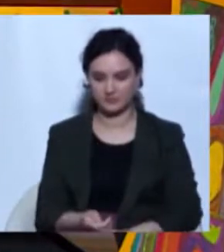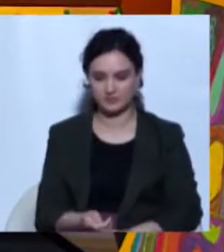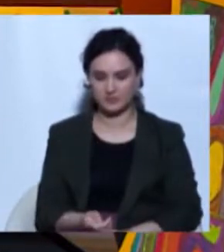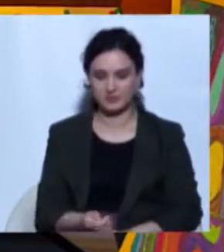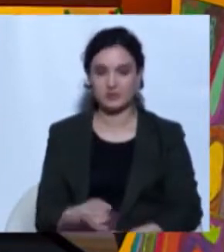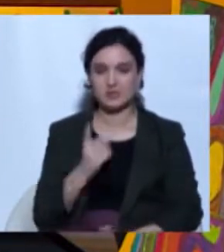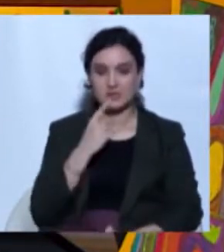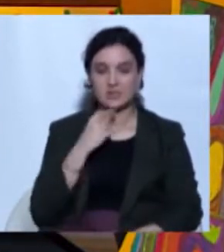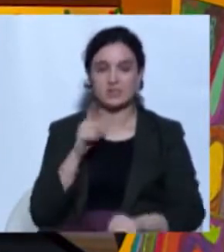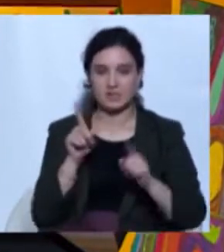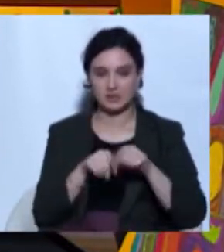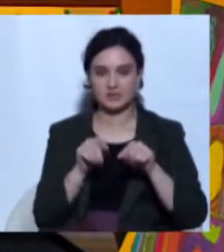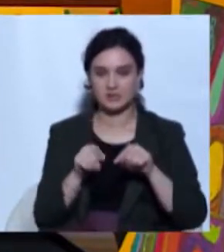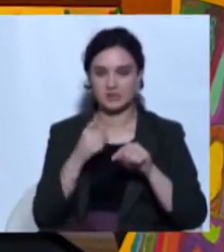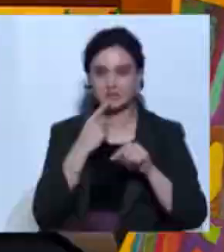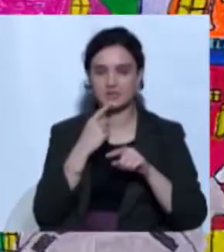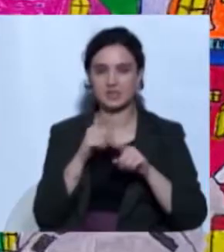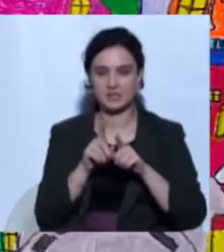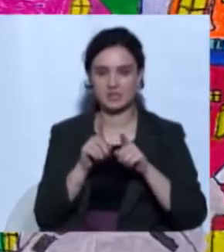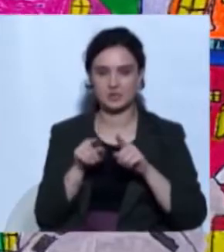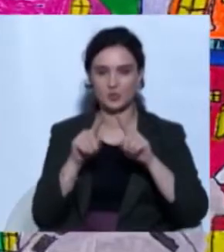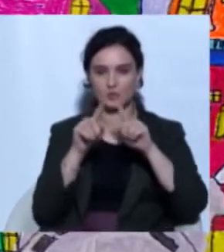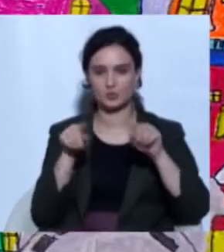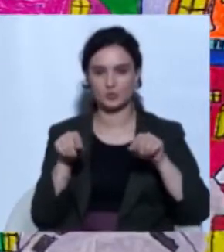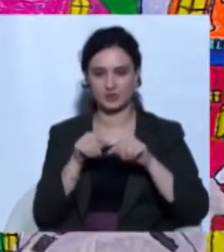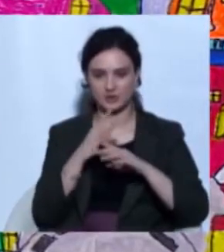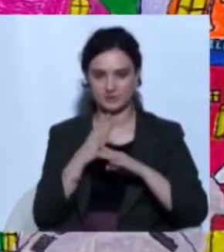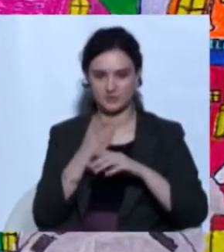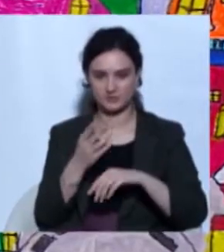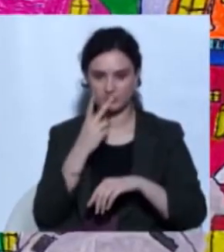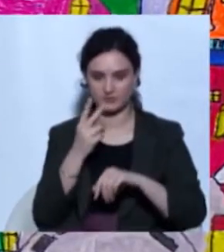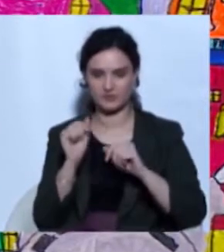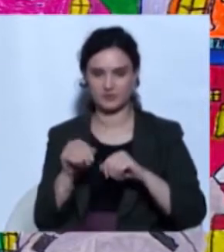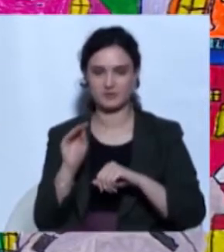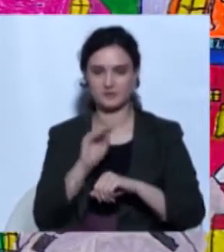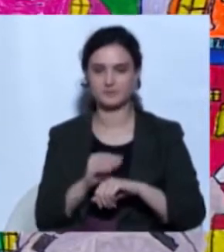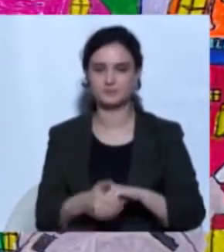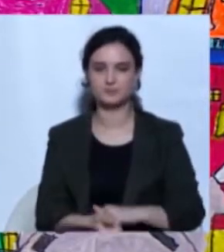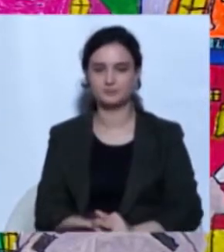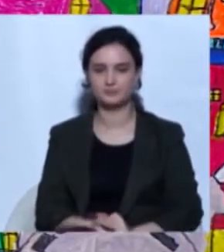წითელიც. წითელი ესეთი ოთხკუთხედი გვაქვს შეგვიძლია.